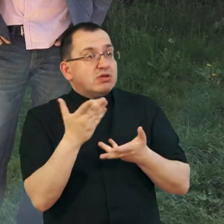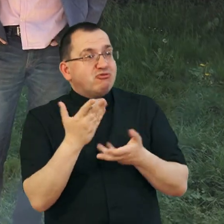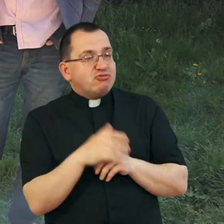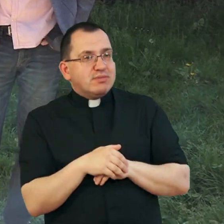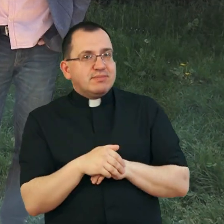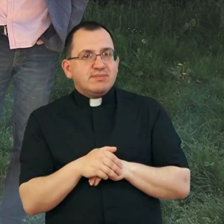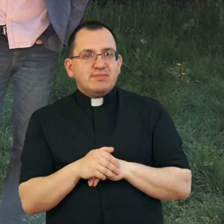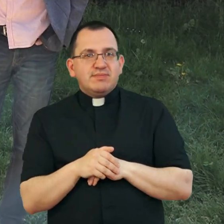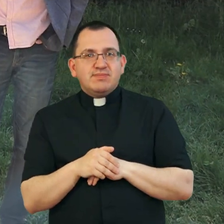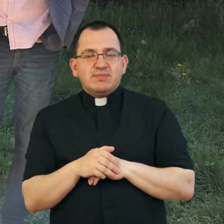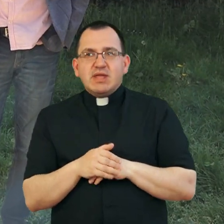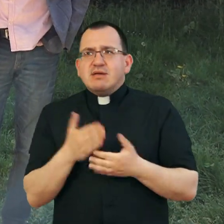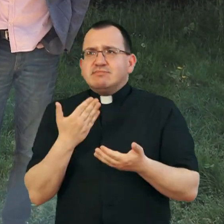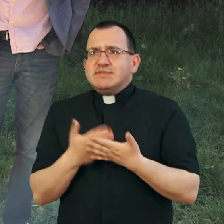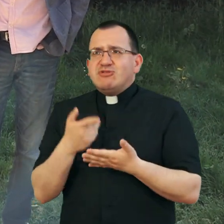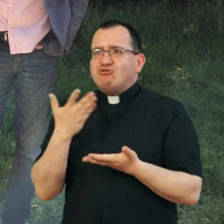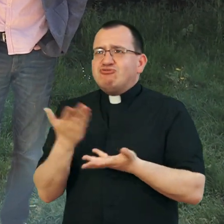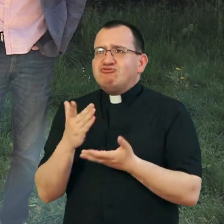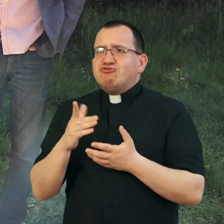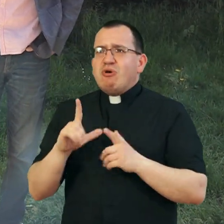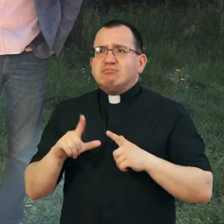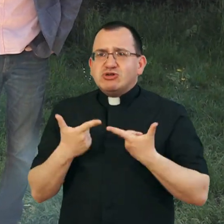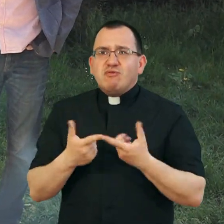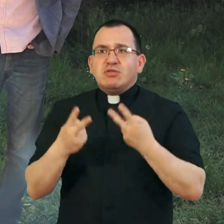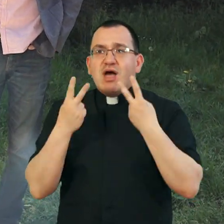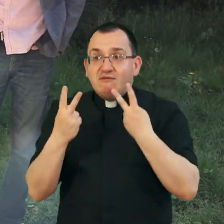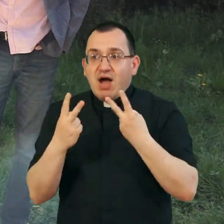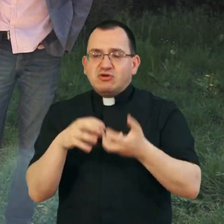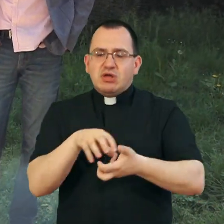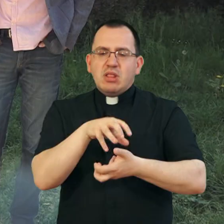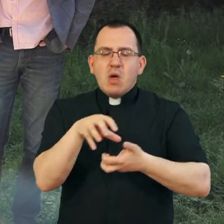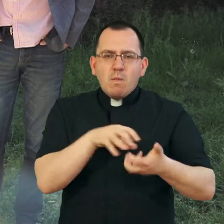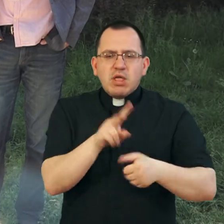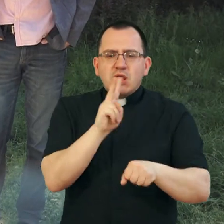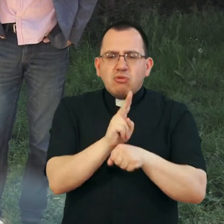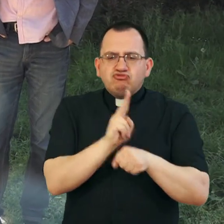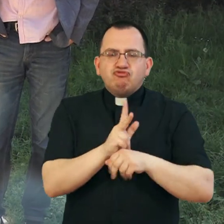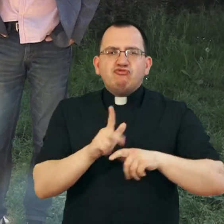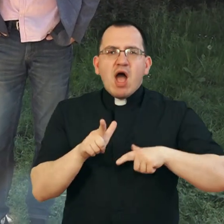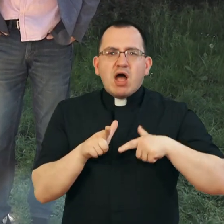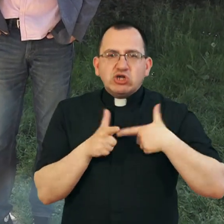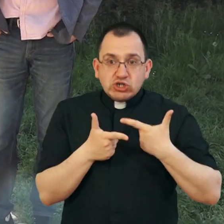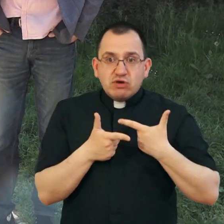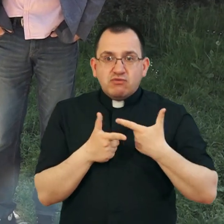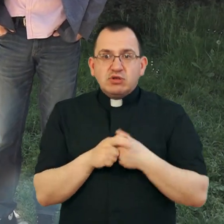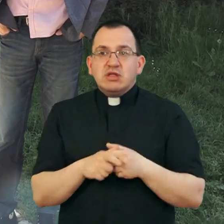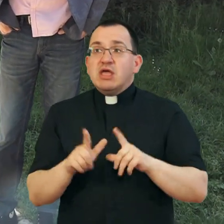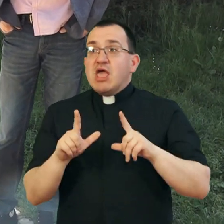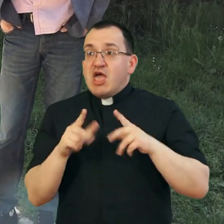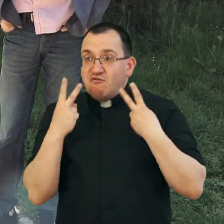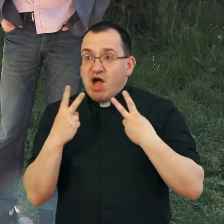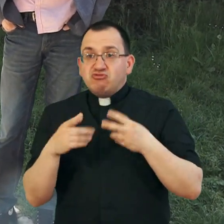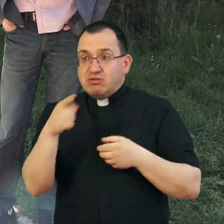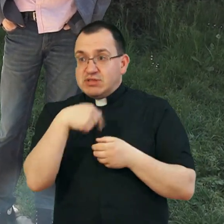susretu? Što zato, što, zato što je život važan, zato što obitelj čuva život i bitno je da se povežemo. Da